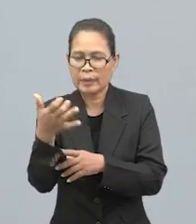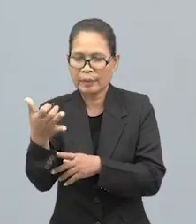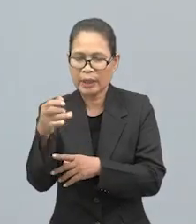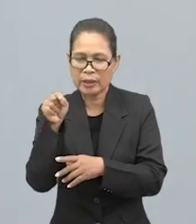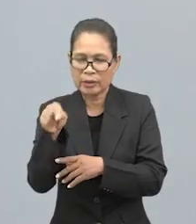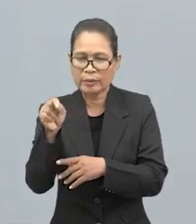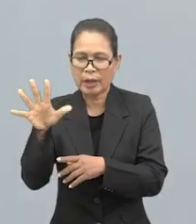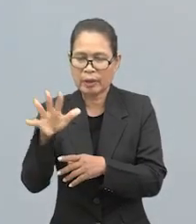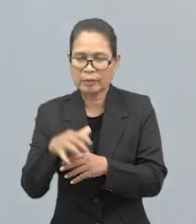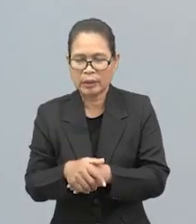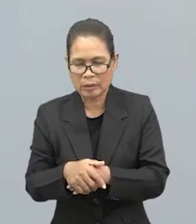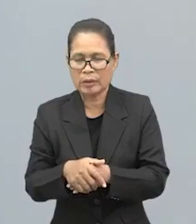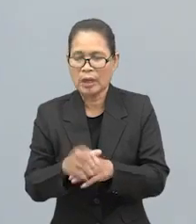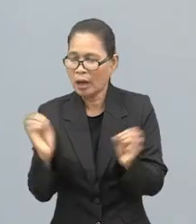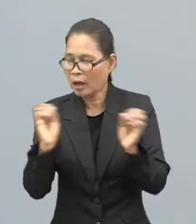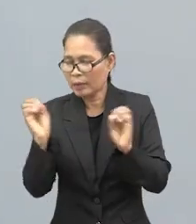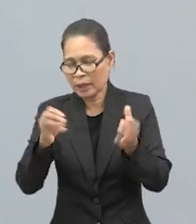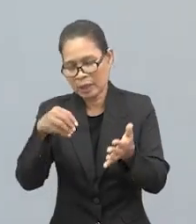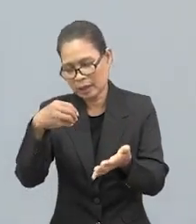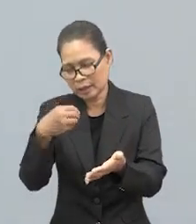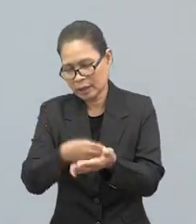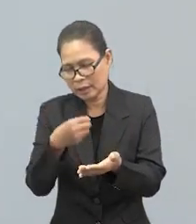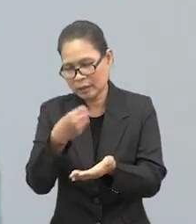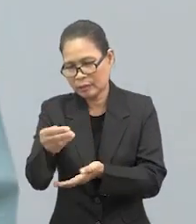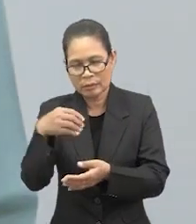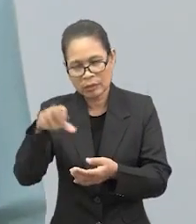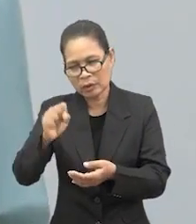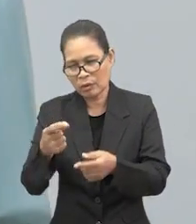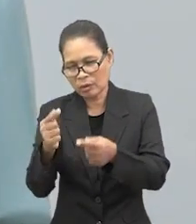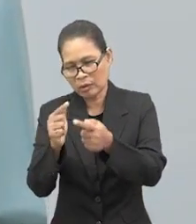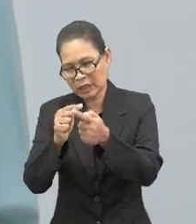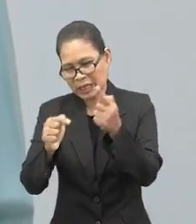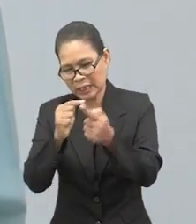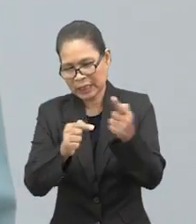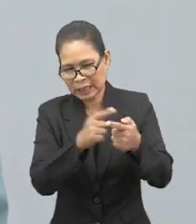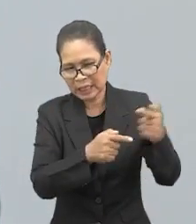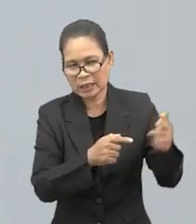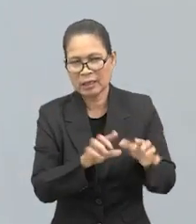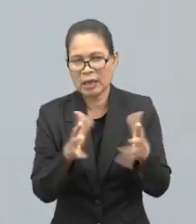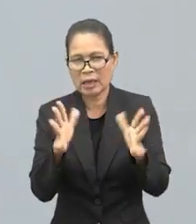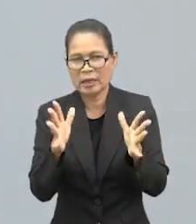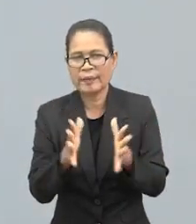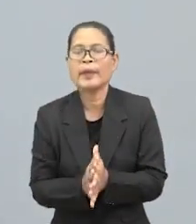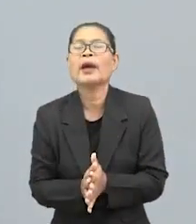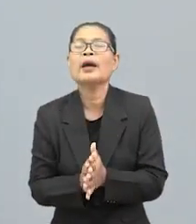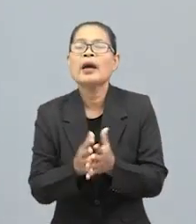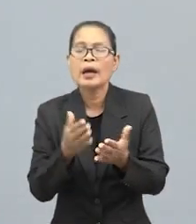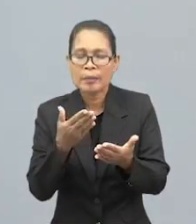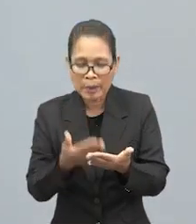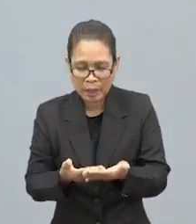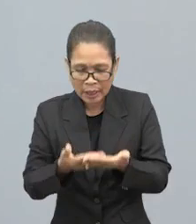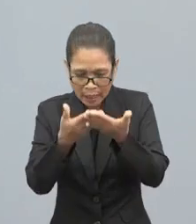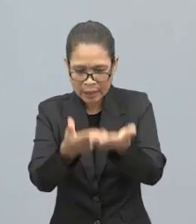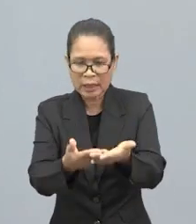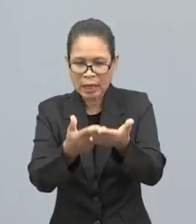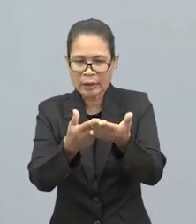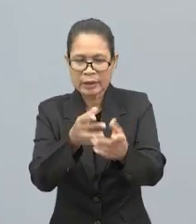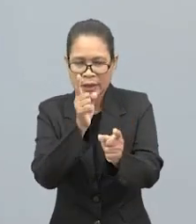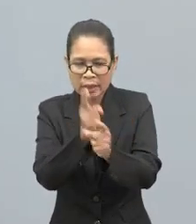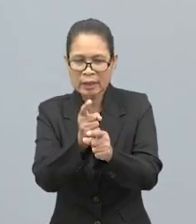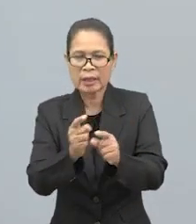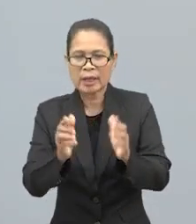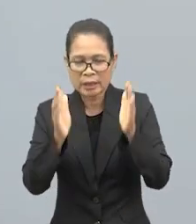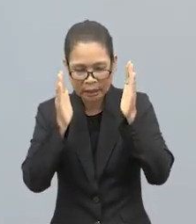os 97.5 khmien na ke ma teng moto ma kanap te na ancheng ka dai thum